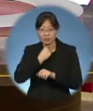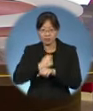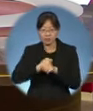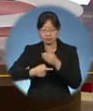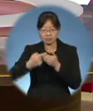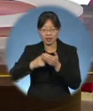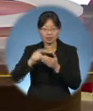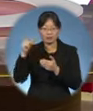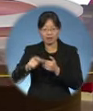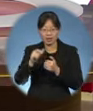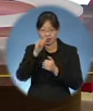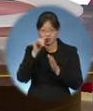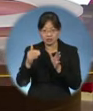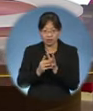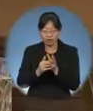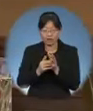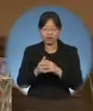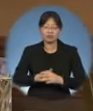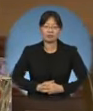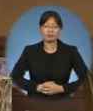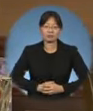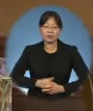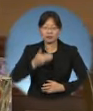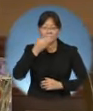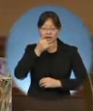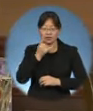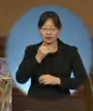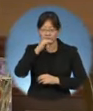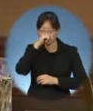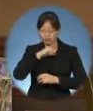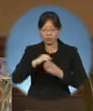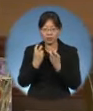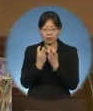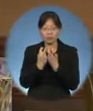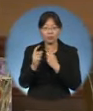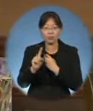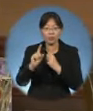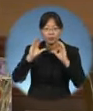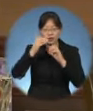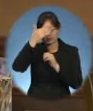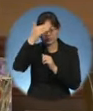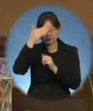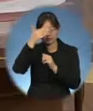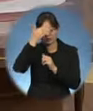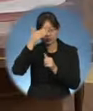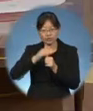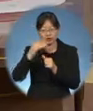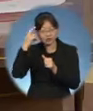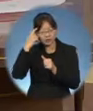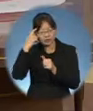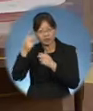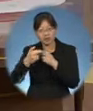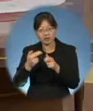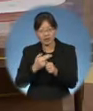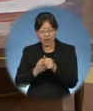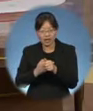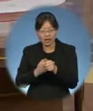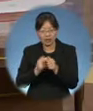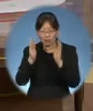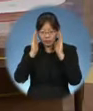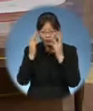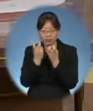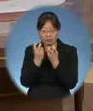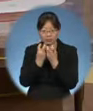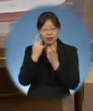마음이 좀 더 강했고요. 그거를 할 수 있는 가장 좋은 방법이 소아청소년 정신의학을 공부하는 것이다라고 생각하게 된 것